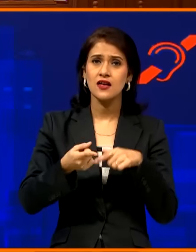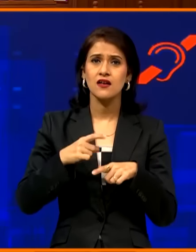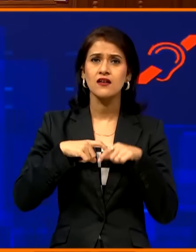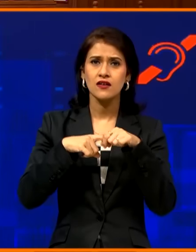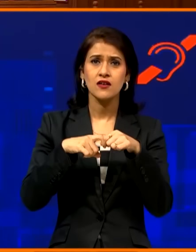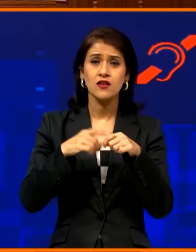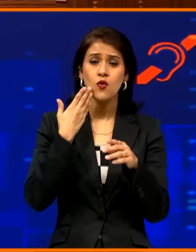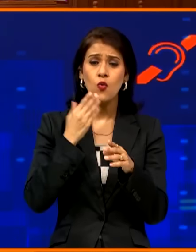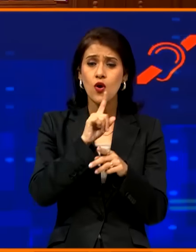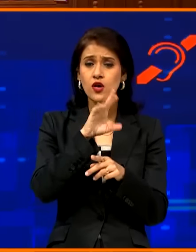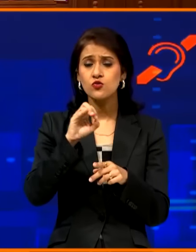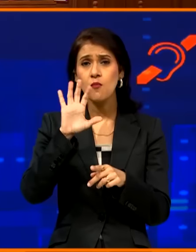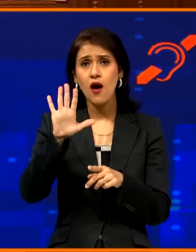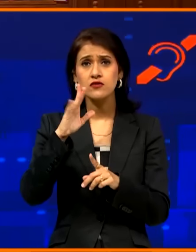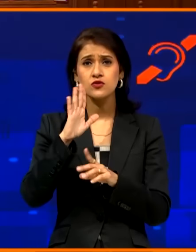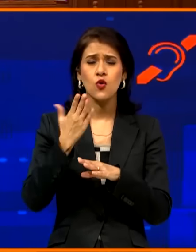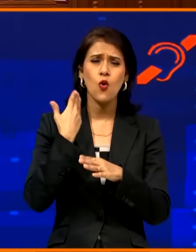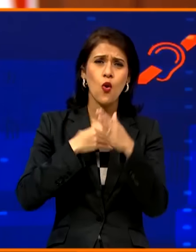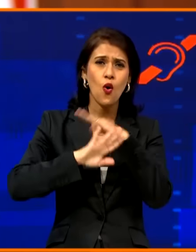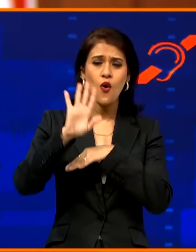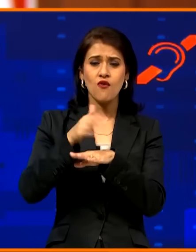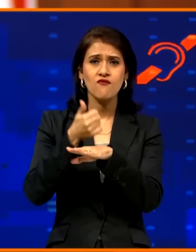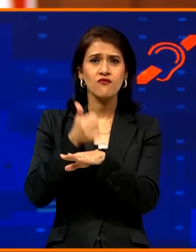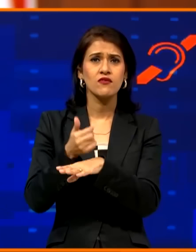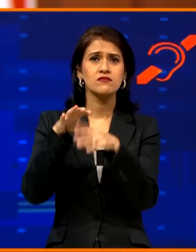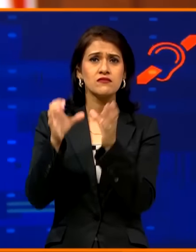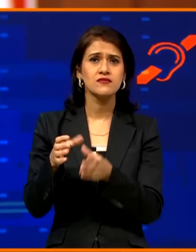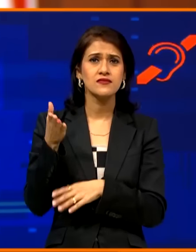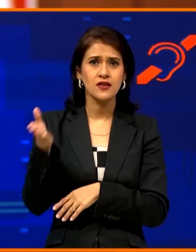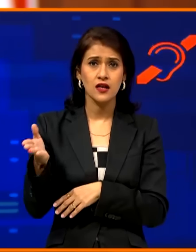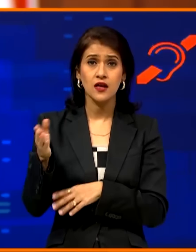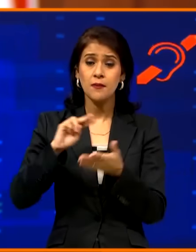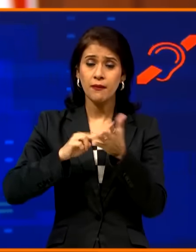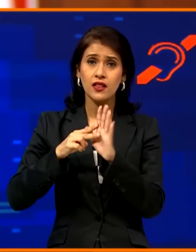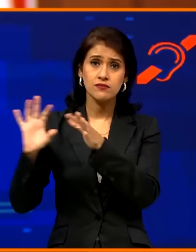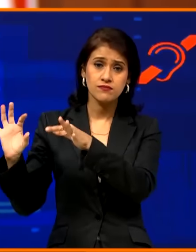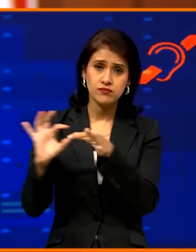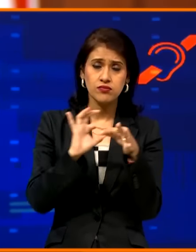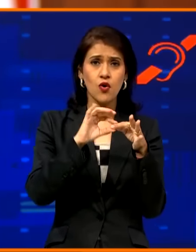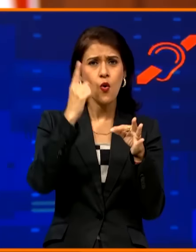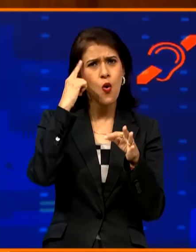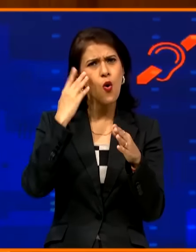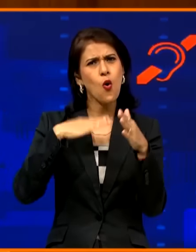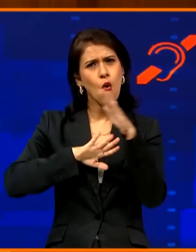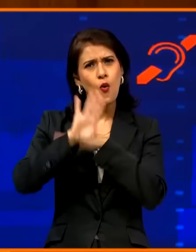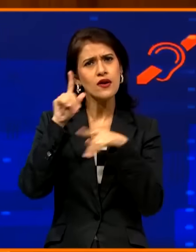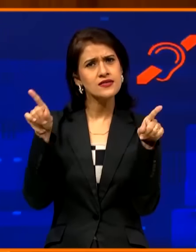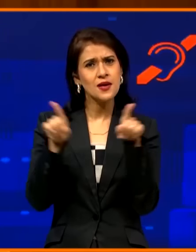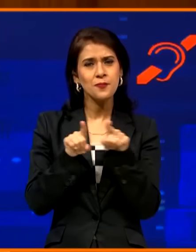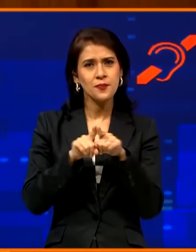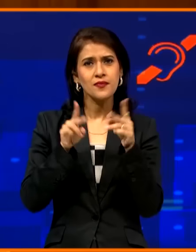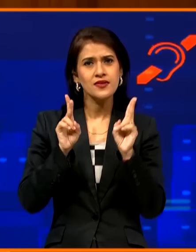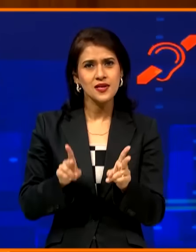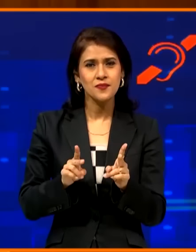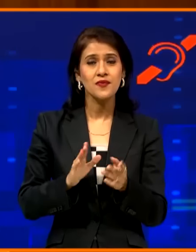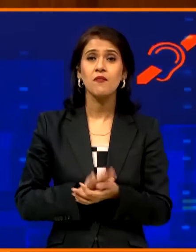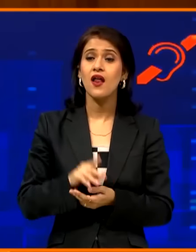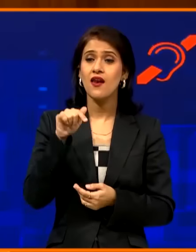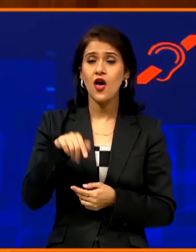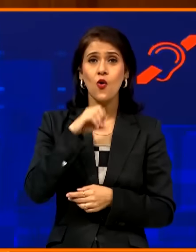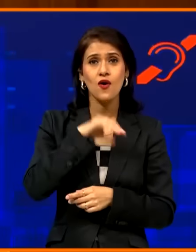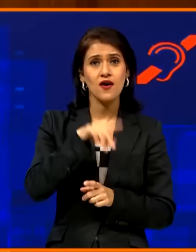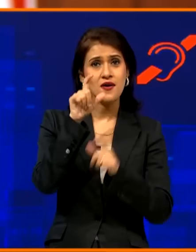105 साल पुरानी ऑर्गेनाइजेशन है इसका मतलब यह नहीं कि सोच भी 100 साल पुरानी होनी चाहिए और आज के जो नौजवान